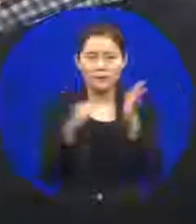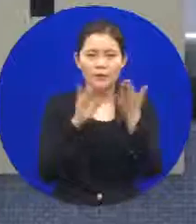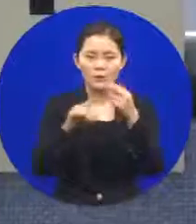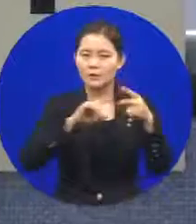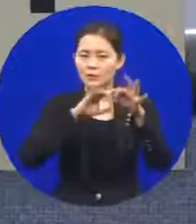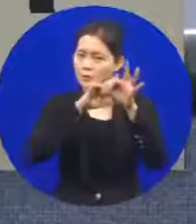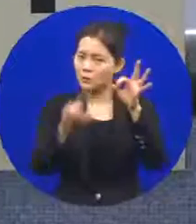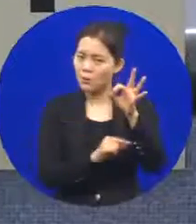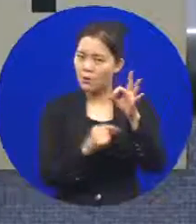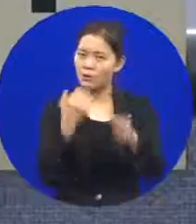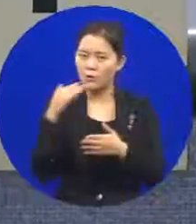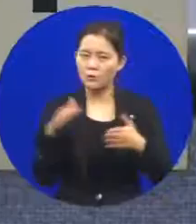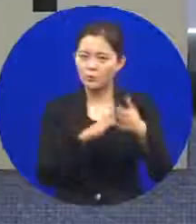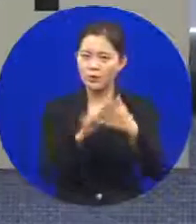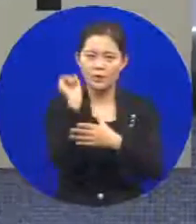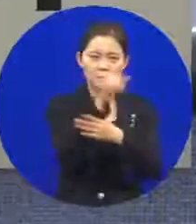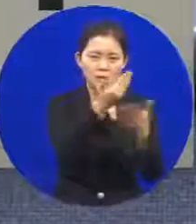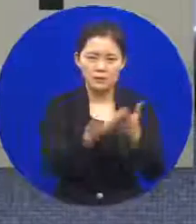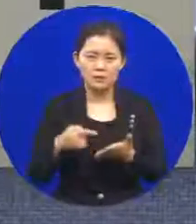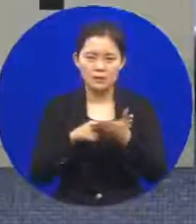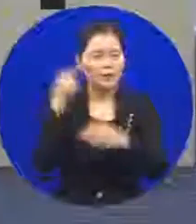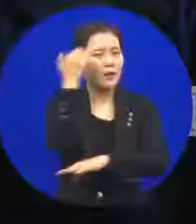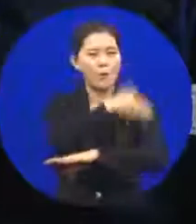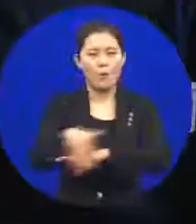오는 10월쯤 경기도에 승인 신청할 예정입니다.